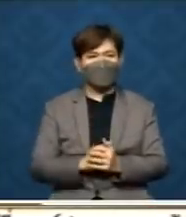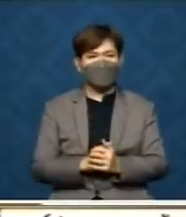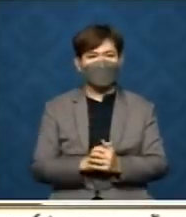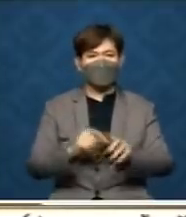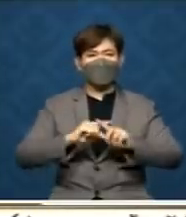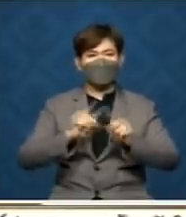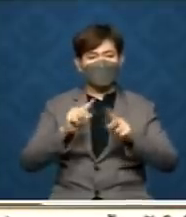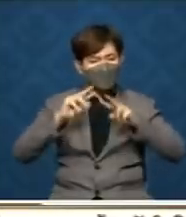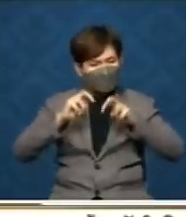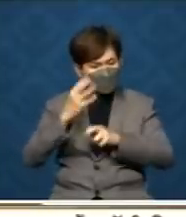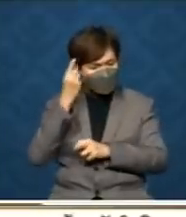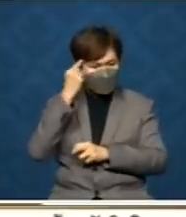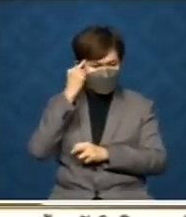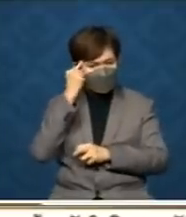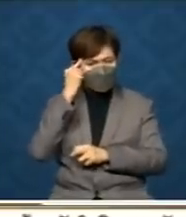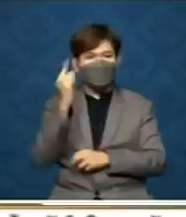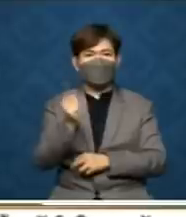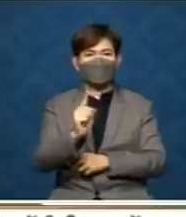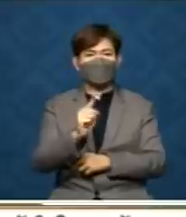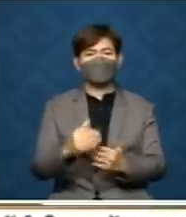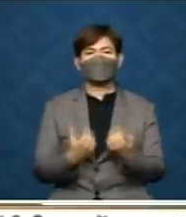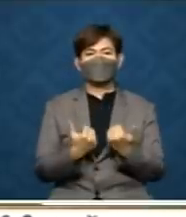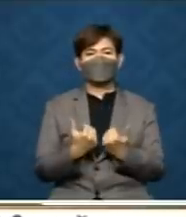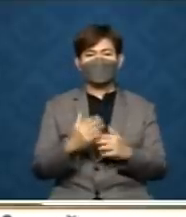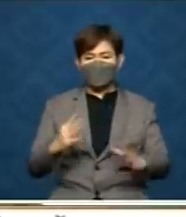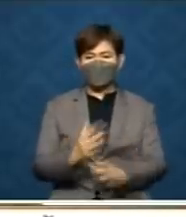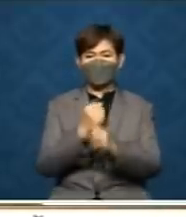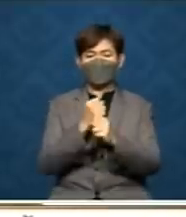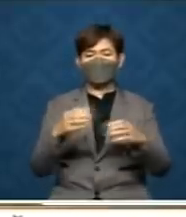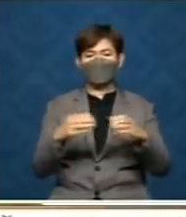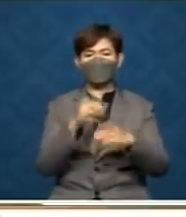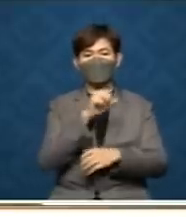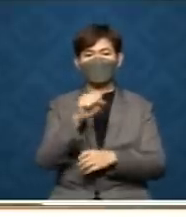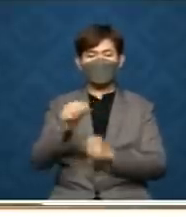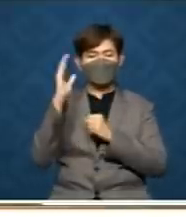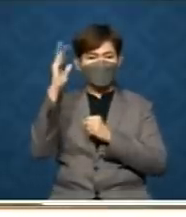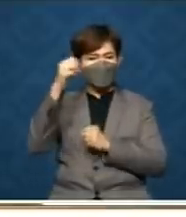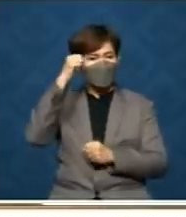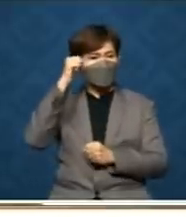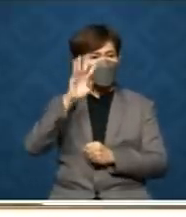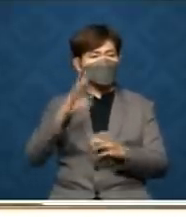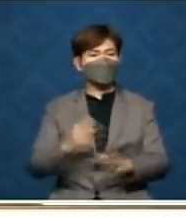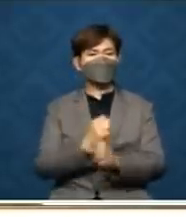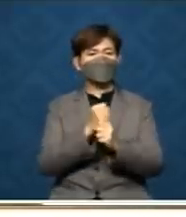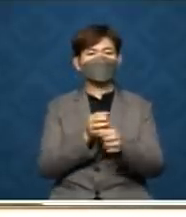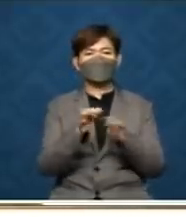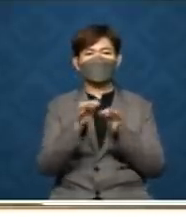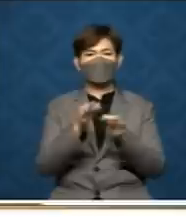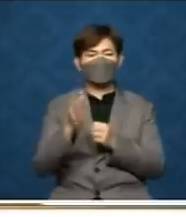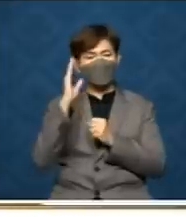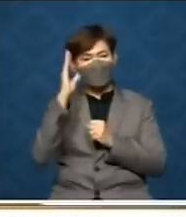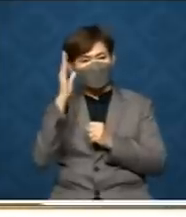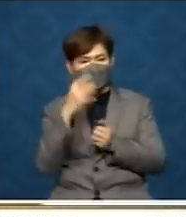หมอจะวินิจฉัยเคาะแล้วเข้าจริงๆแล้วนี่วันนี้ผมรวบรวมจากเพื่อนสมาชิกที่ปลายmachiวันเนี้ยอธิบายกันคนละ